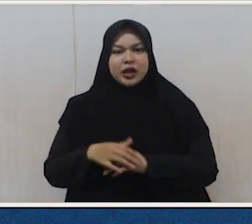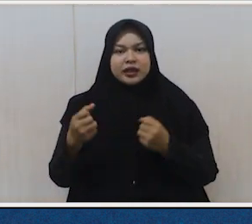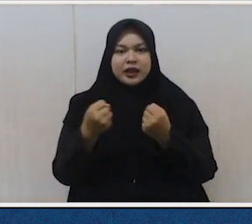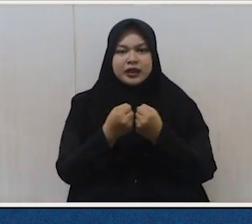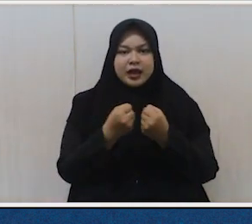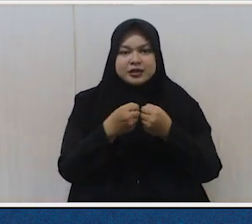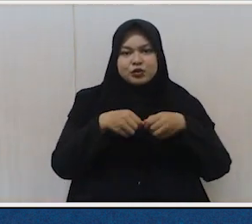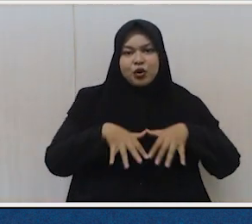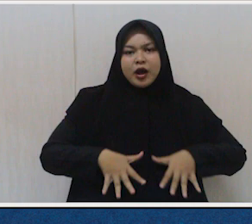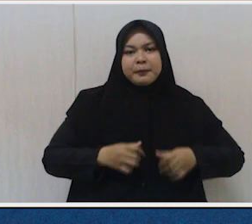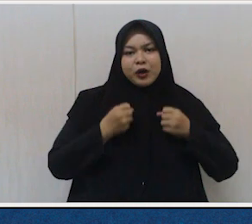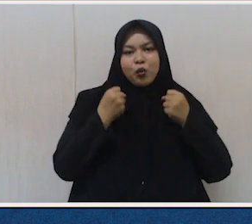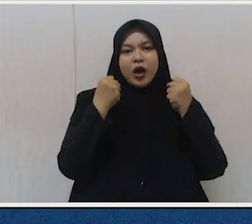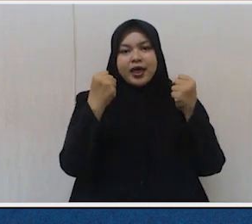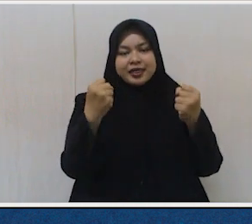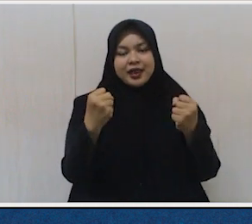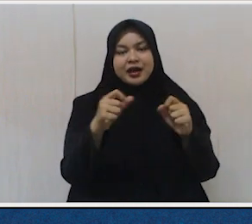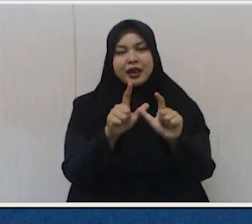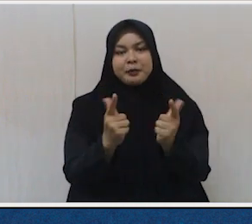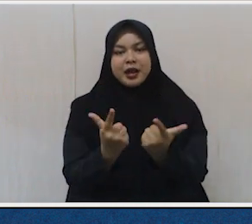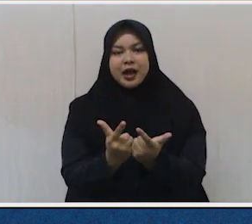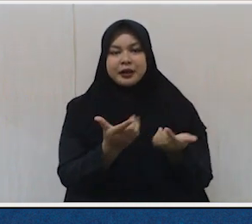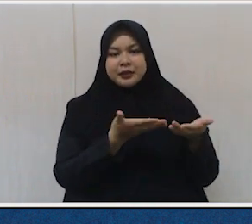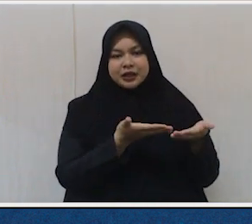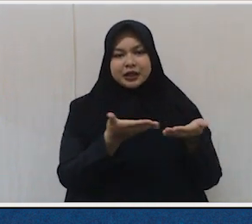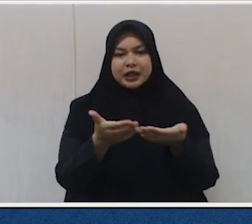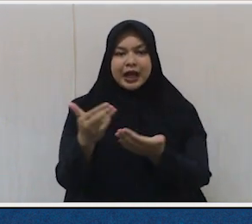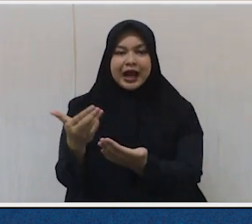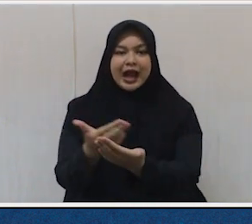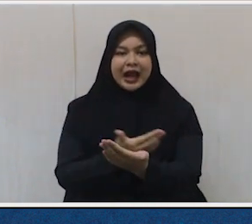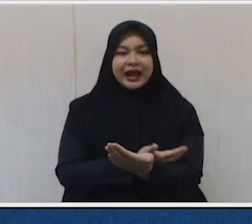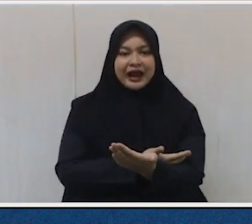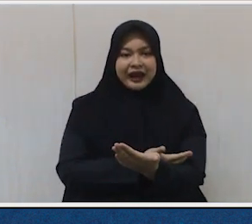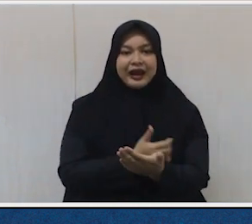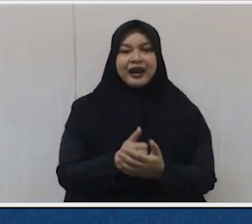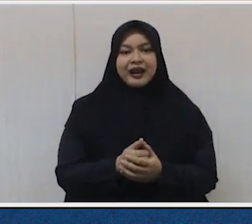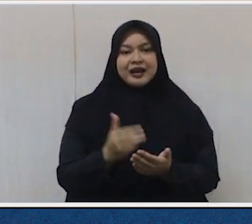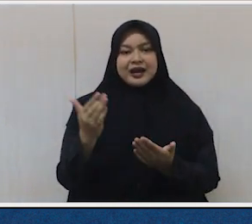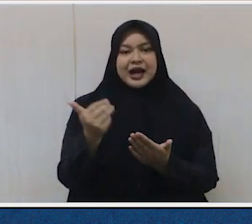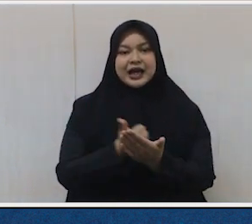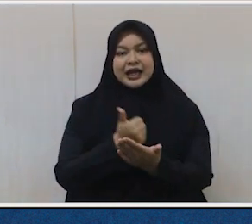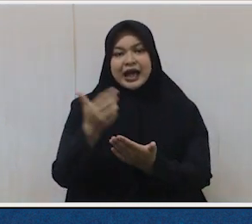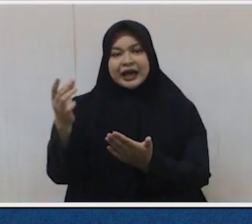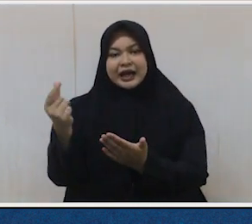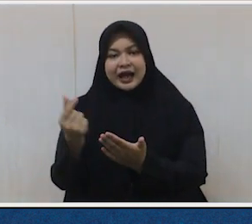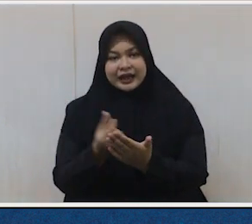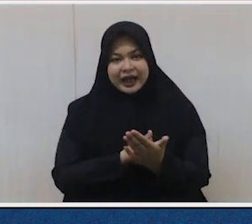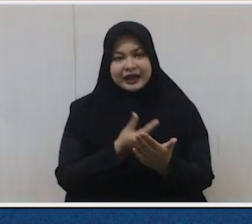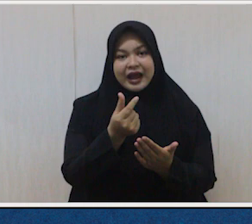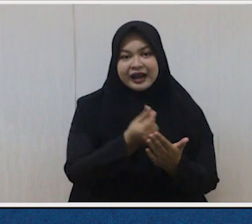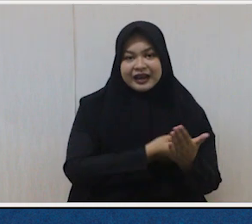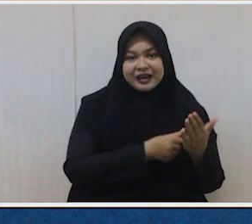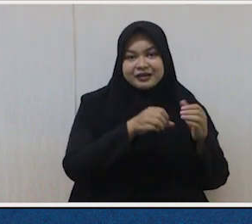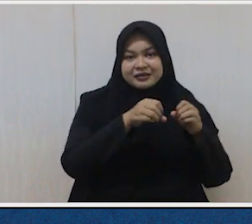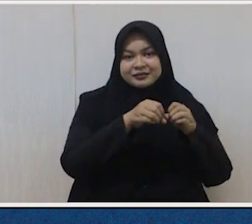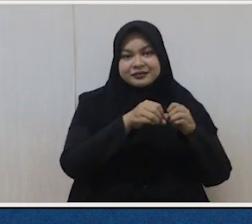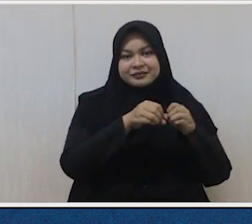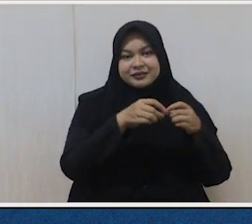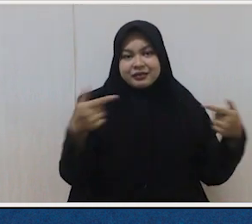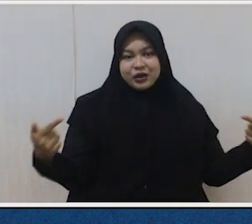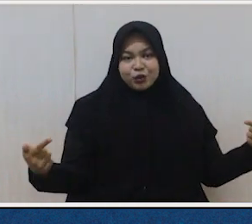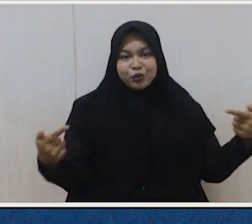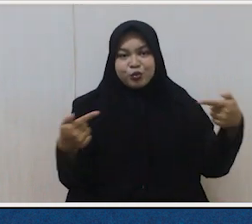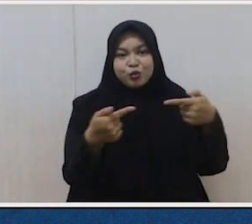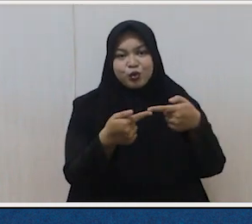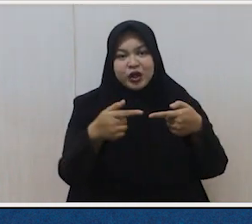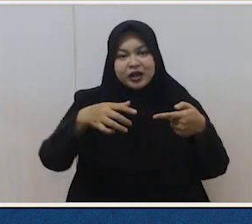penguatan kelembagaan penyediaan anggaran lalu kemudian ee menghubungkan antara kepolisian di daerah dengan